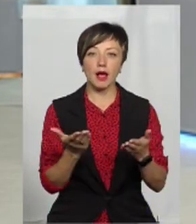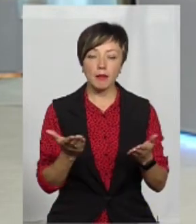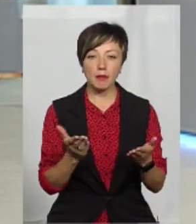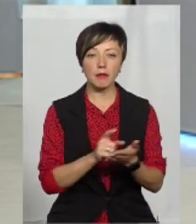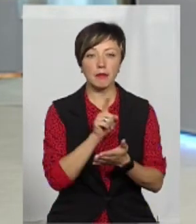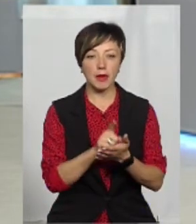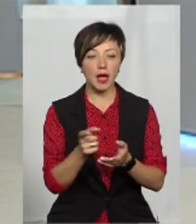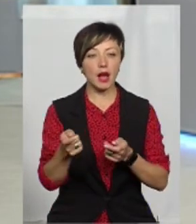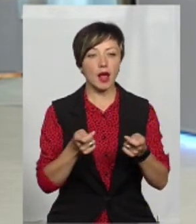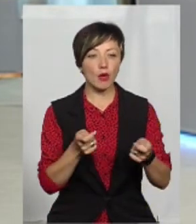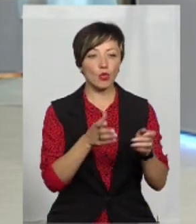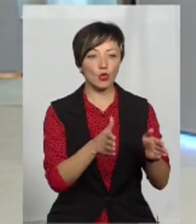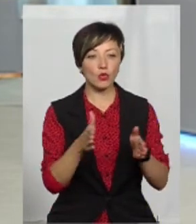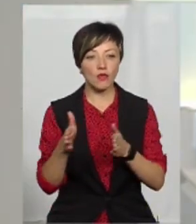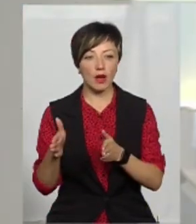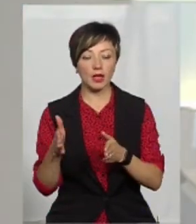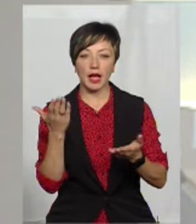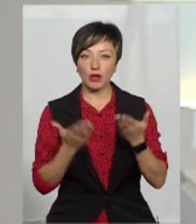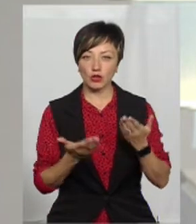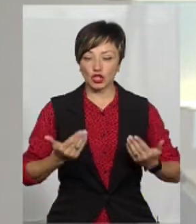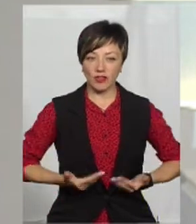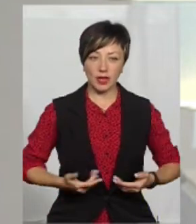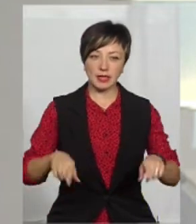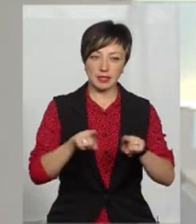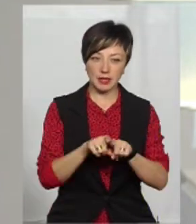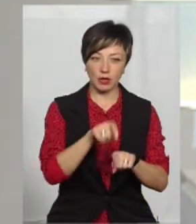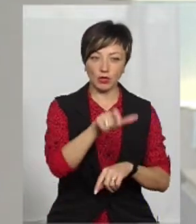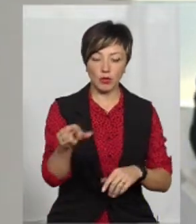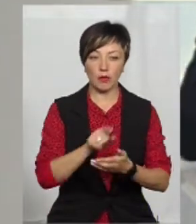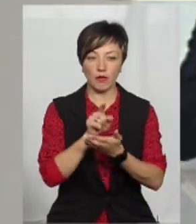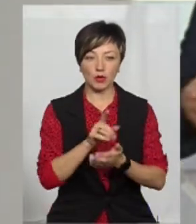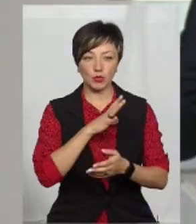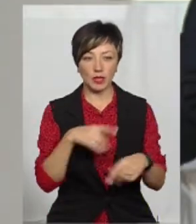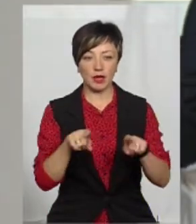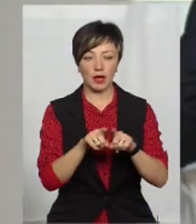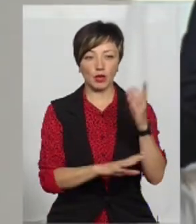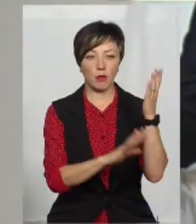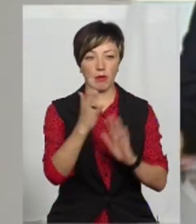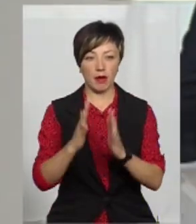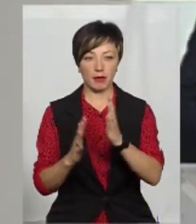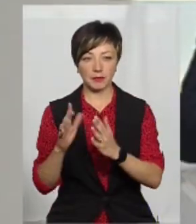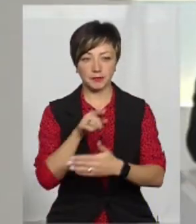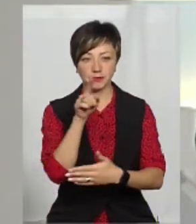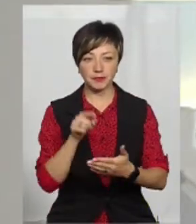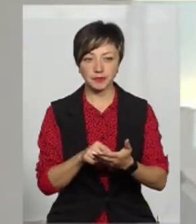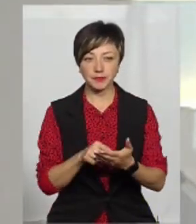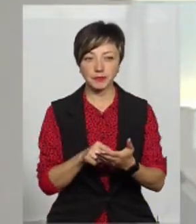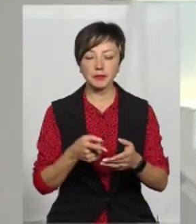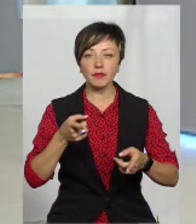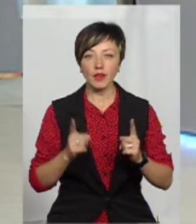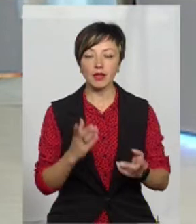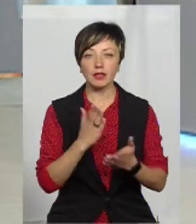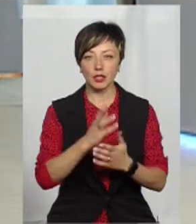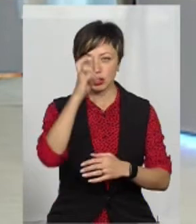які би регламентували це? Говорили, що якщо живе стільки людей, то повинен бути такий-то парк. Ну, звичайно, є